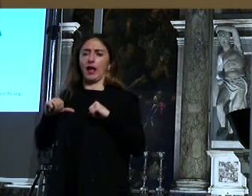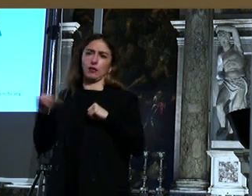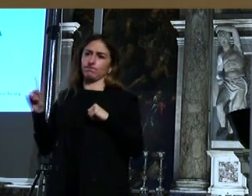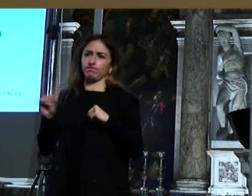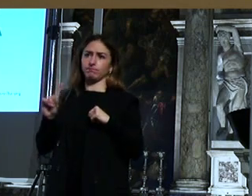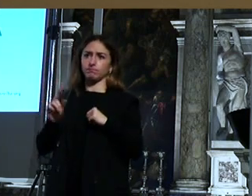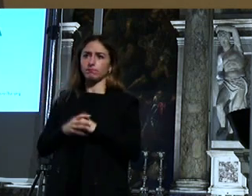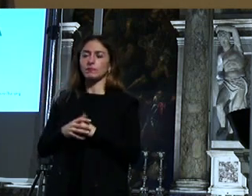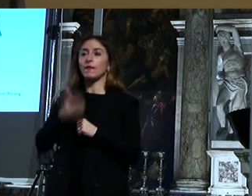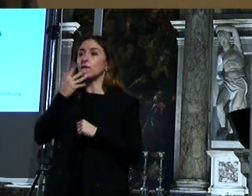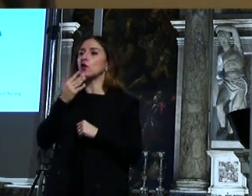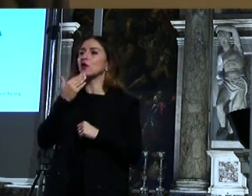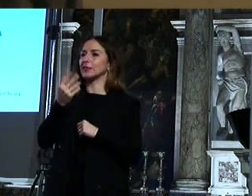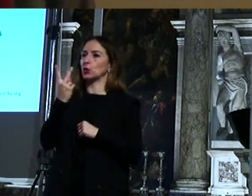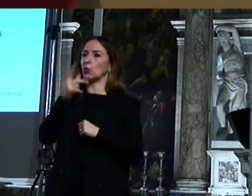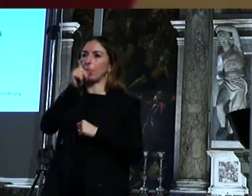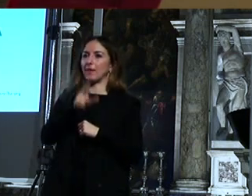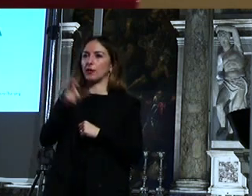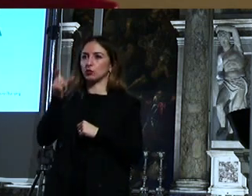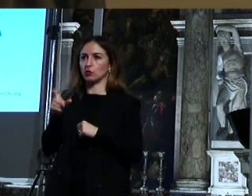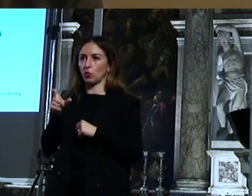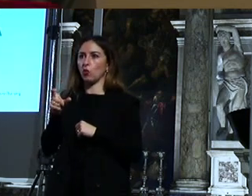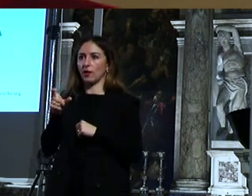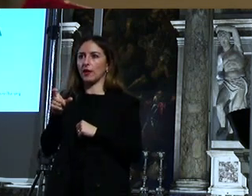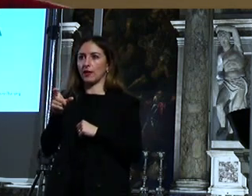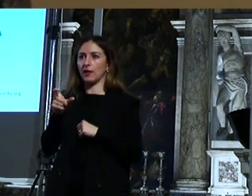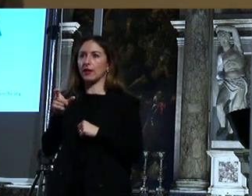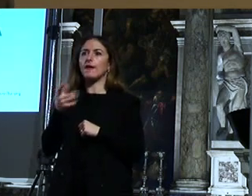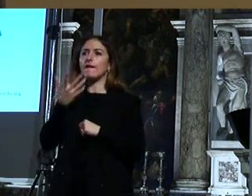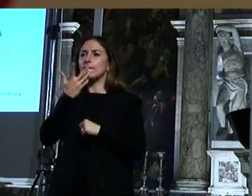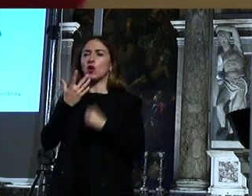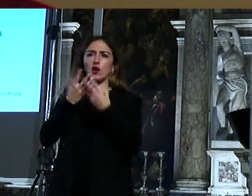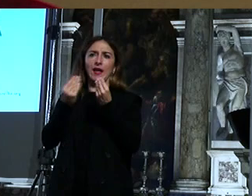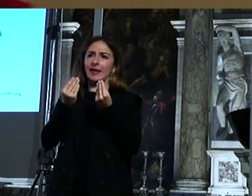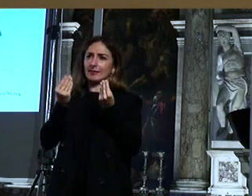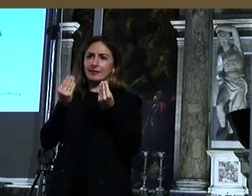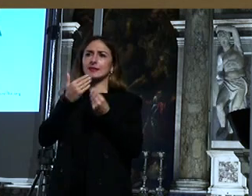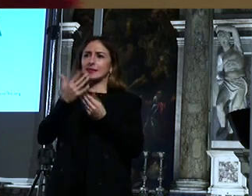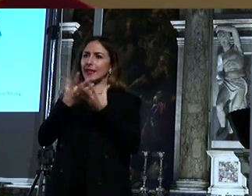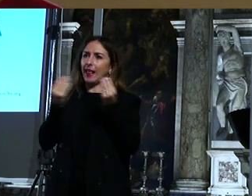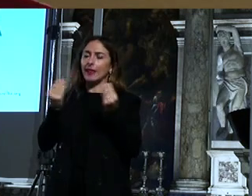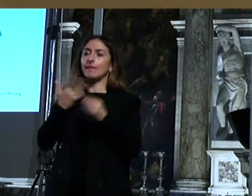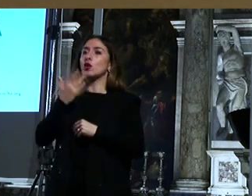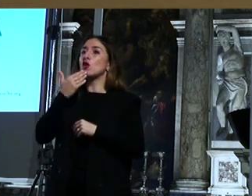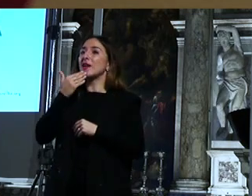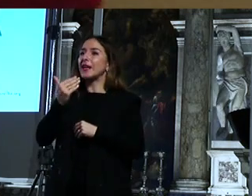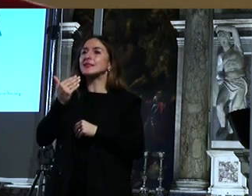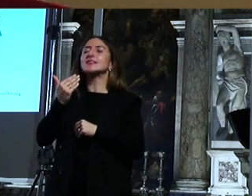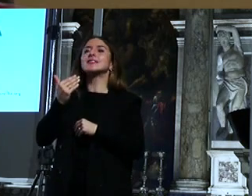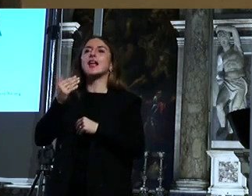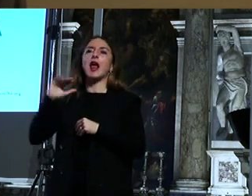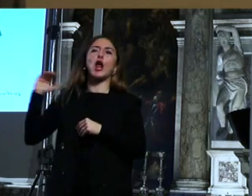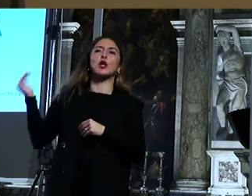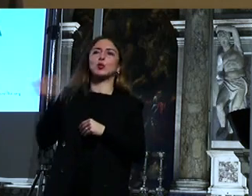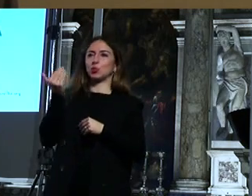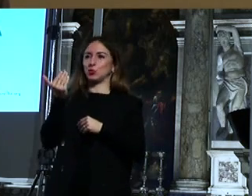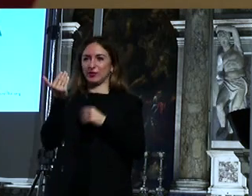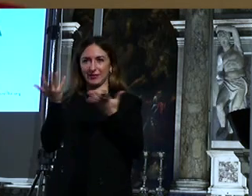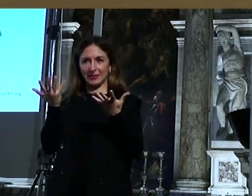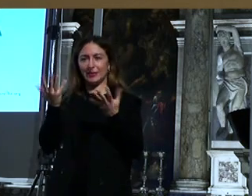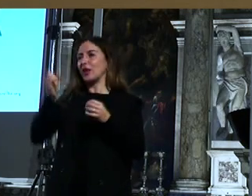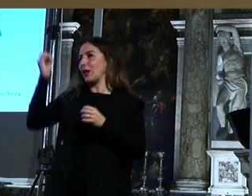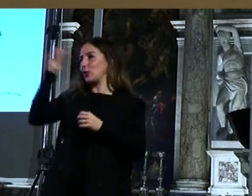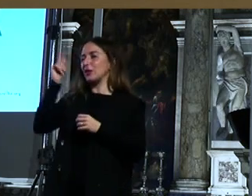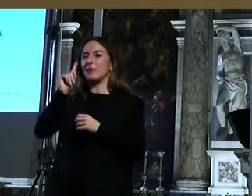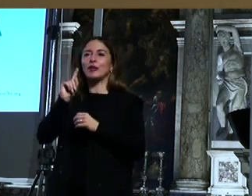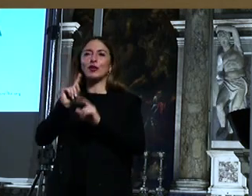Voglio ringraziare due persone in particolare, devo ringraziarne tantissime, ma voglio fare un ringraziamento collettivo, così nessuno, diciamo, non